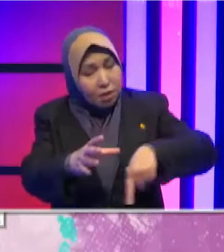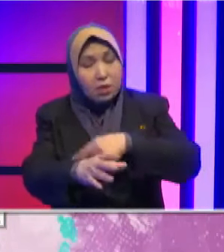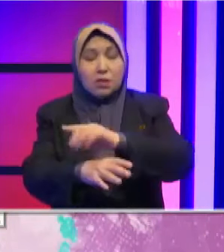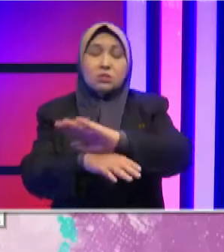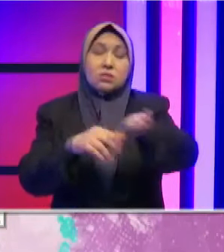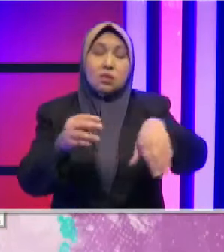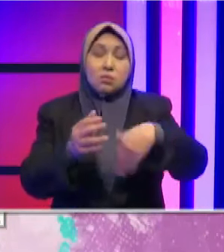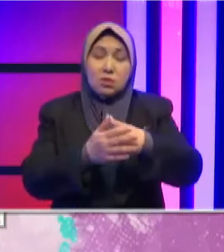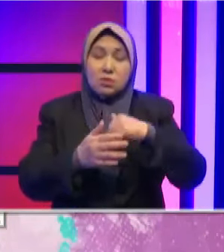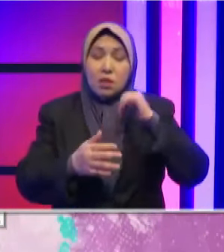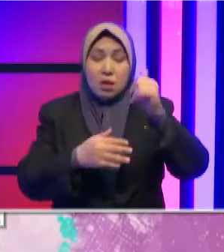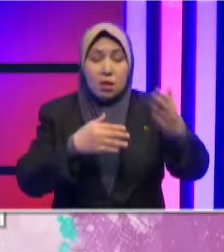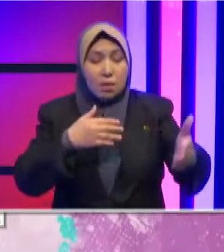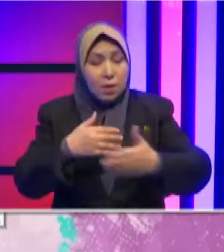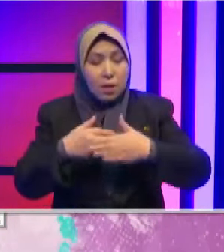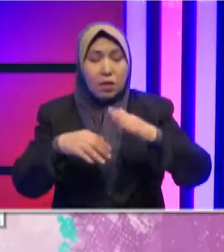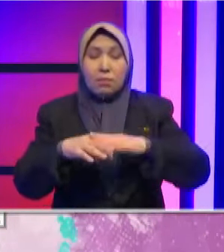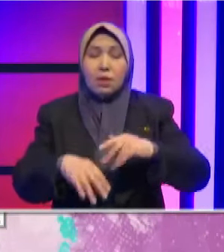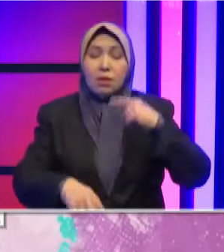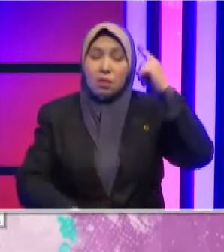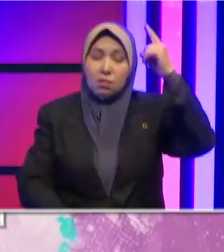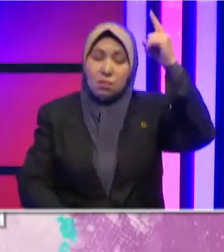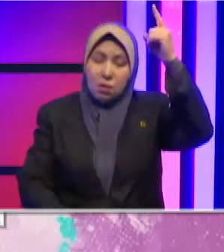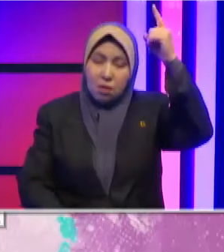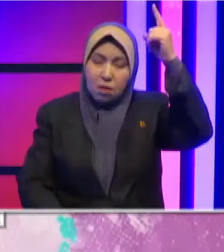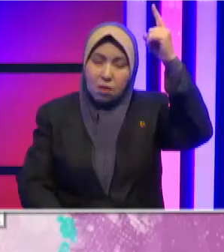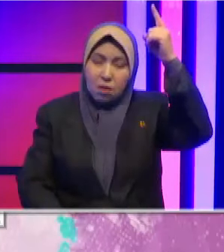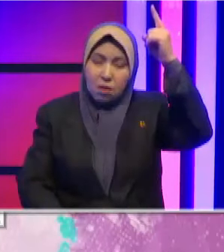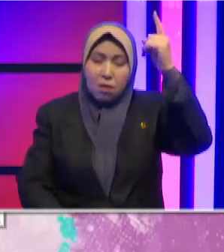yihwa rojiun